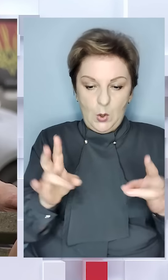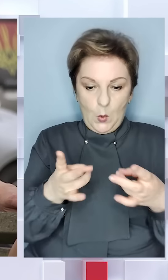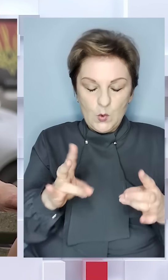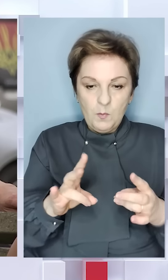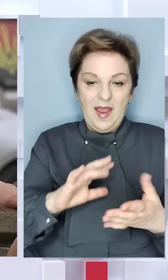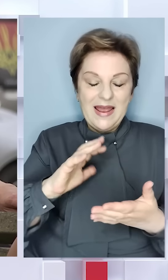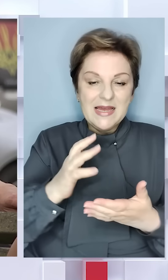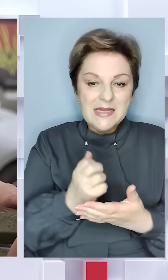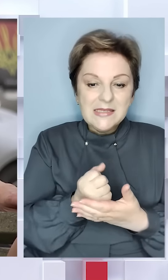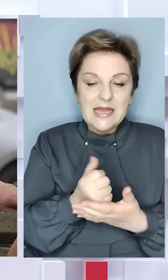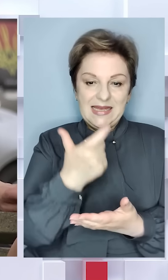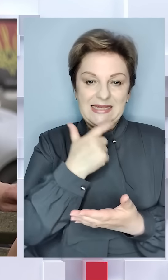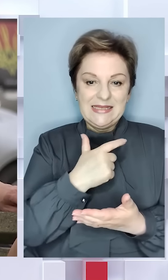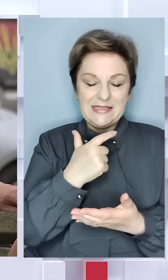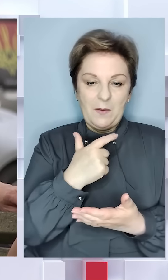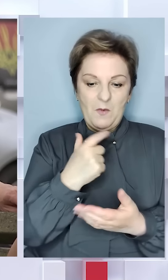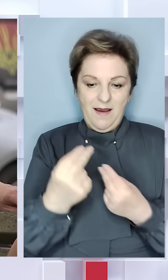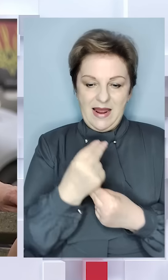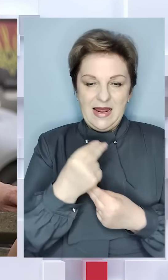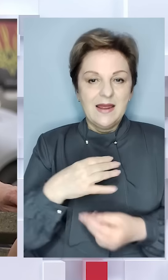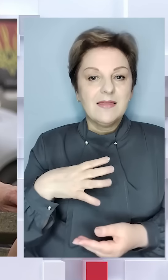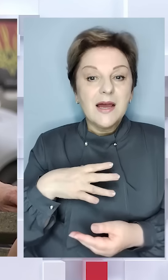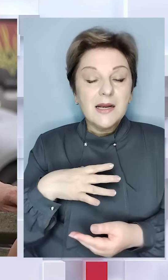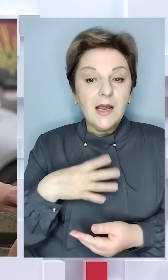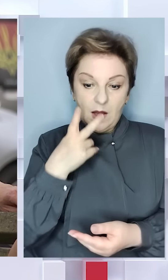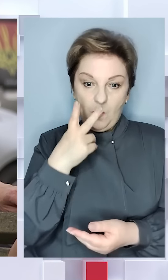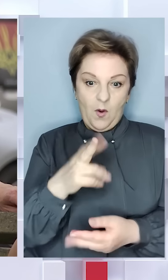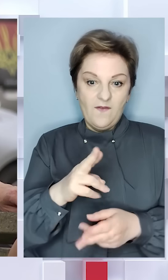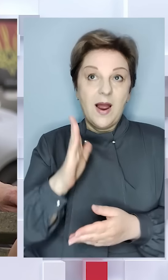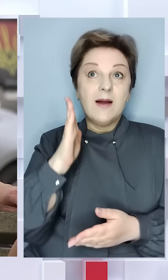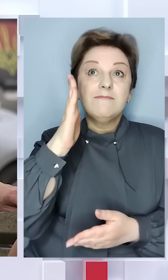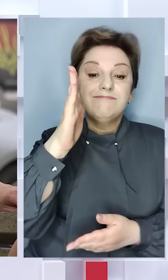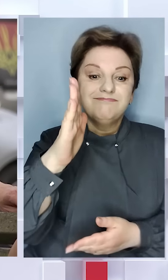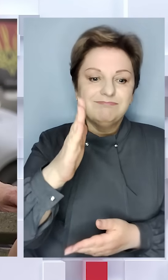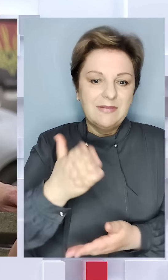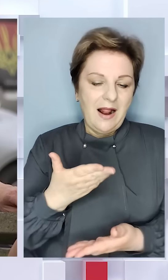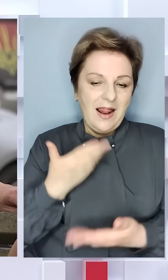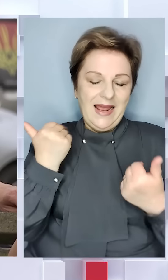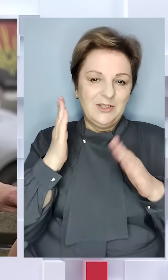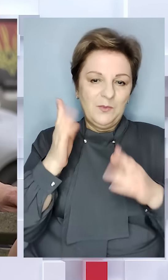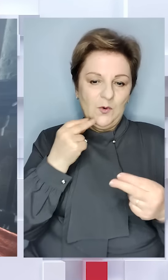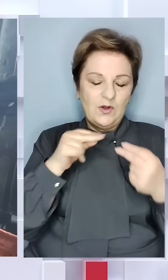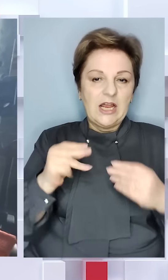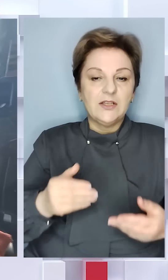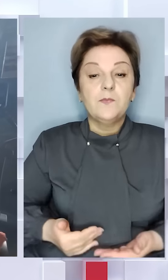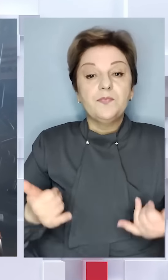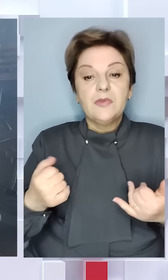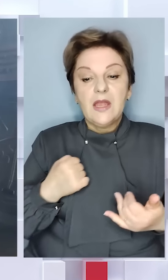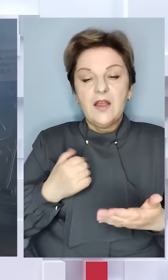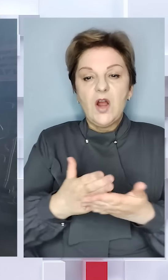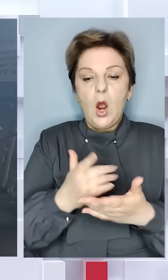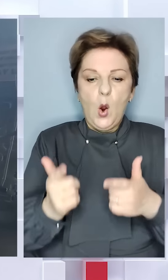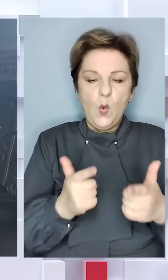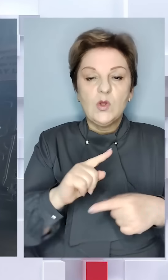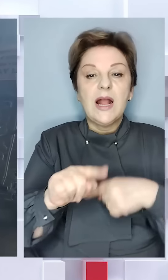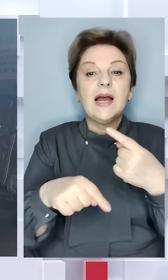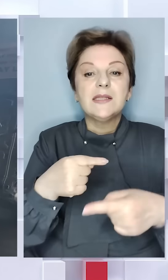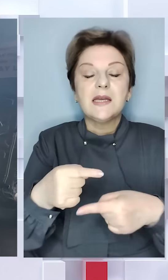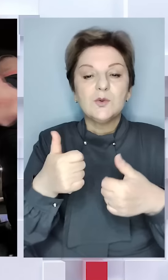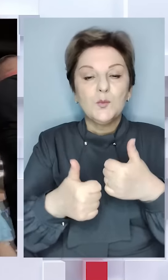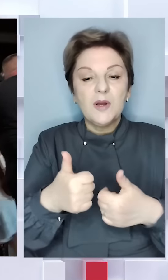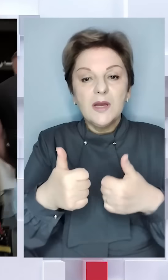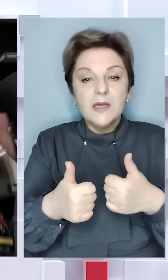знайти собі тренера і побачити, як воно буде набагато все краще в житті. Нині ветерани готуються до